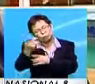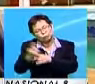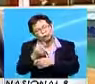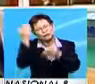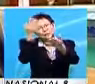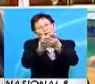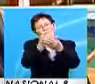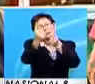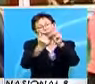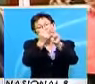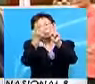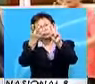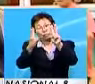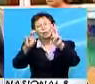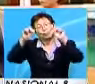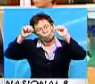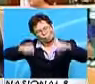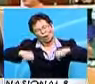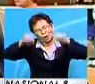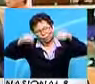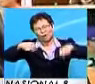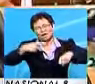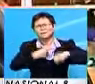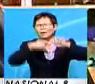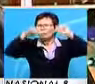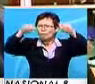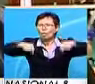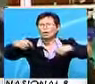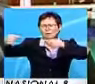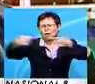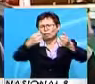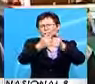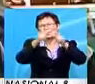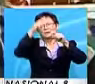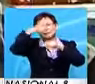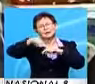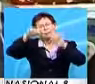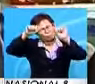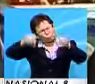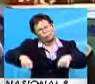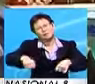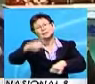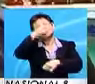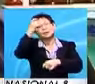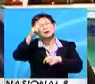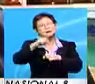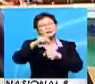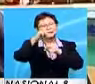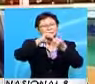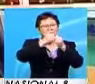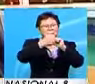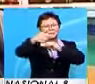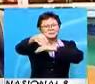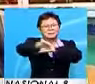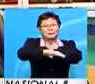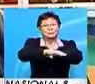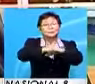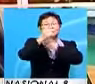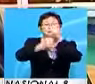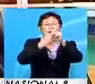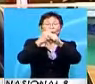2017, itu bukan benda yang tak mungkin kita boleh lawan dengan tim Thailand. Sebab yang SEA Games tahun lepas, kita pun